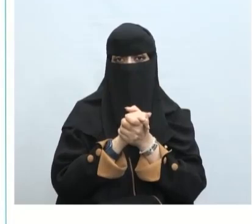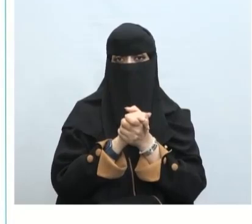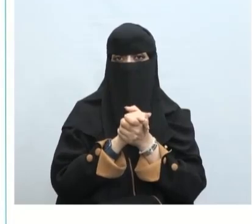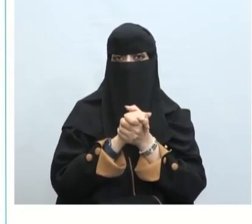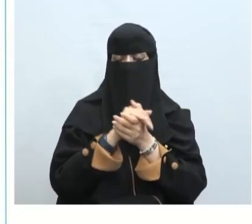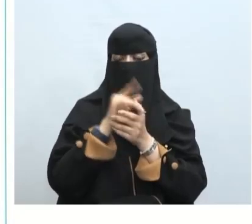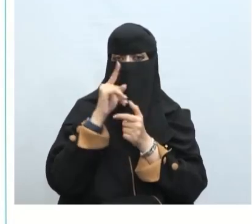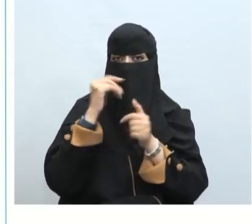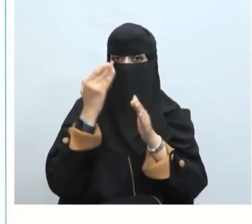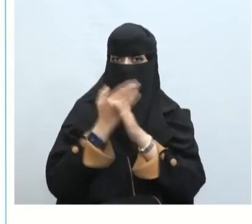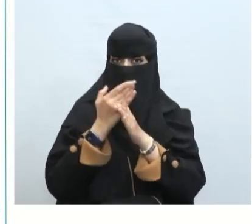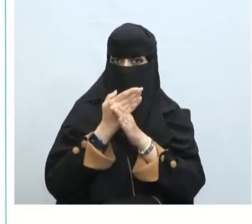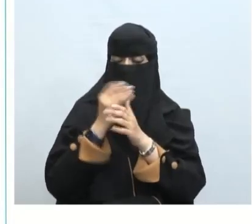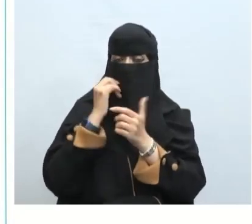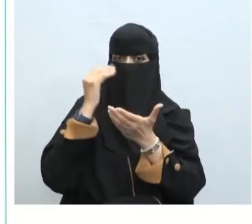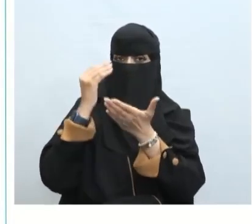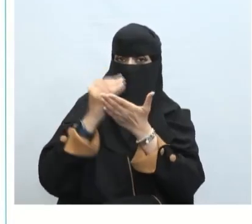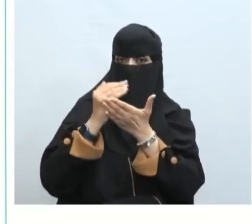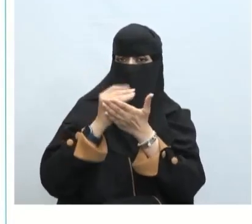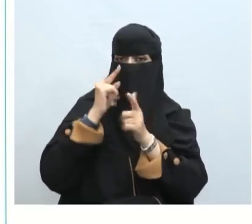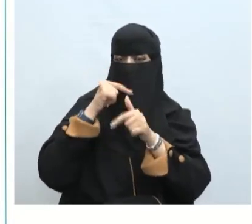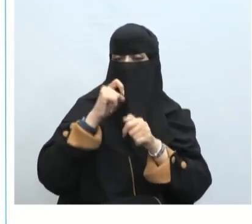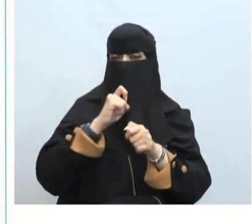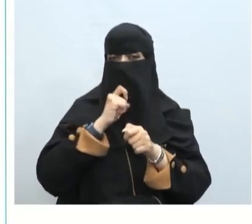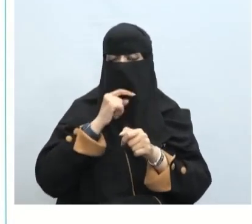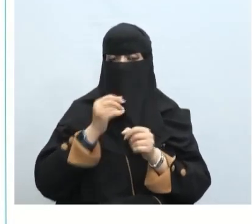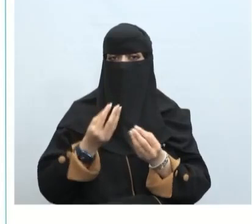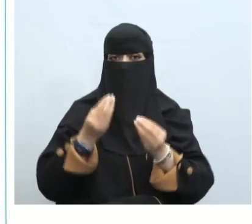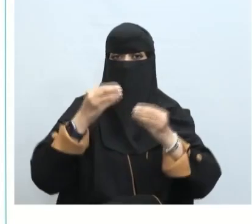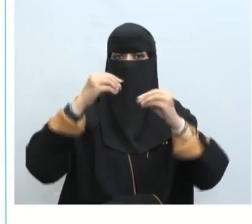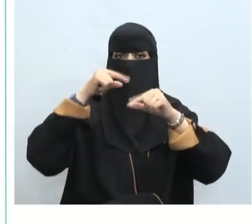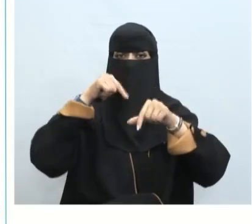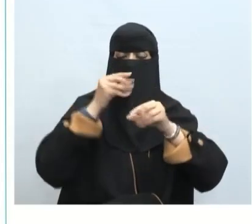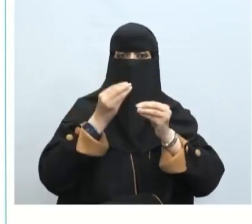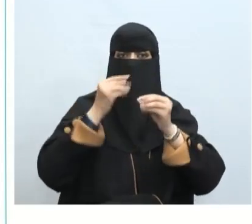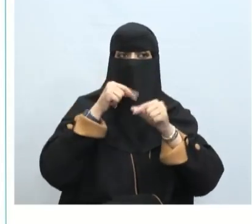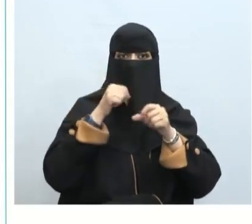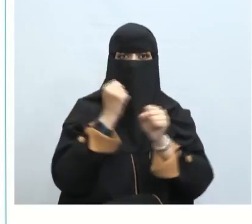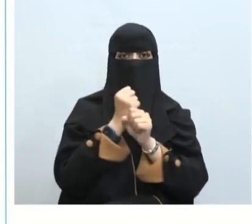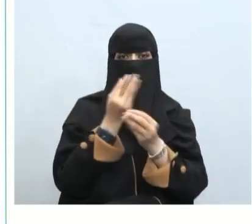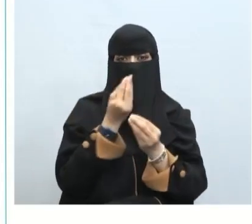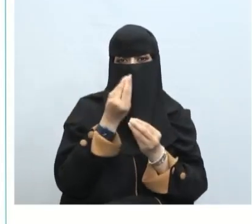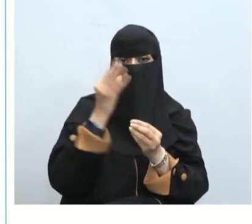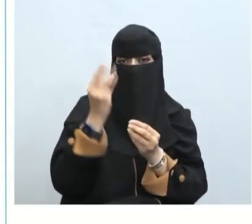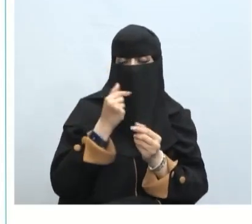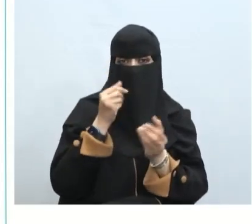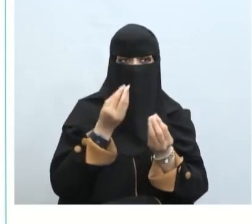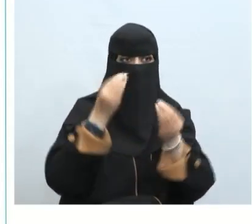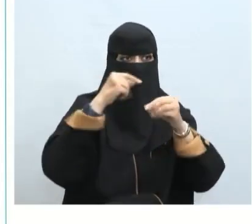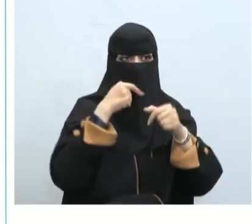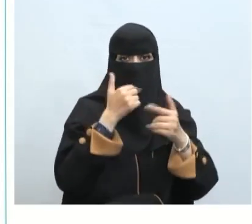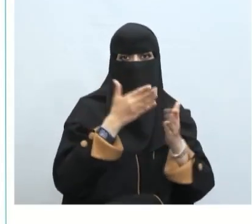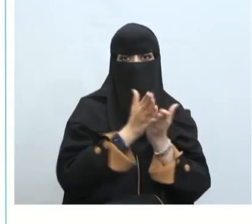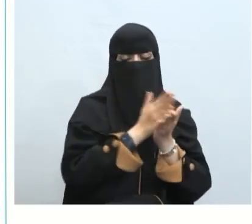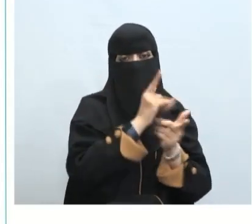اسباب اقتصاديه ضعف الاستثمار التي تزيد من فرص العمل ضعف الاستثمار كذلك